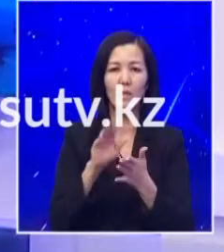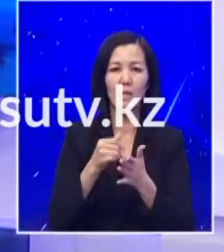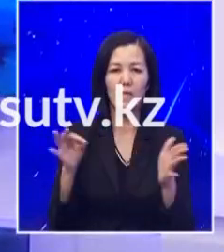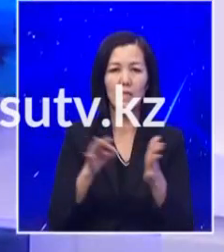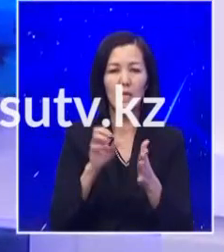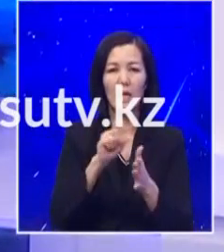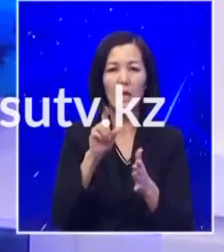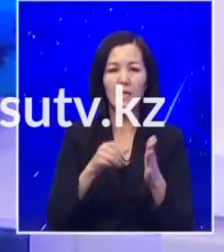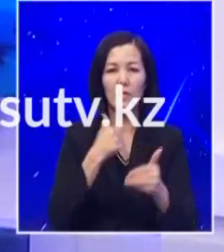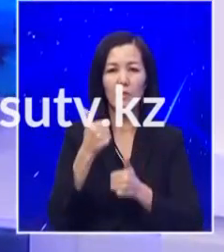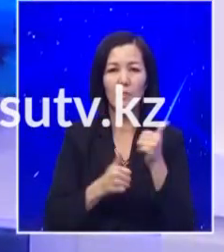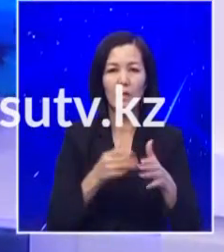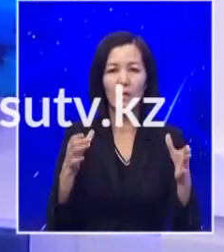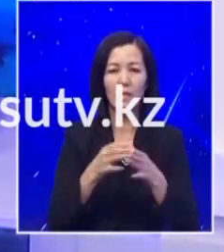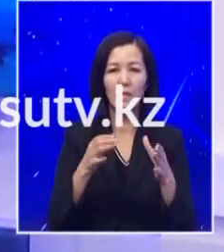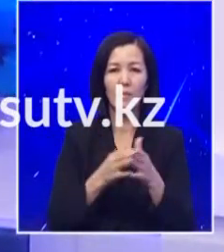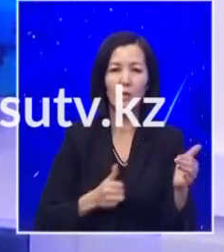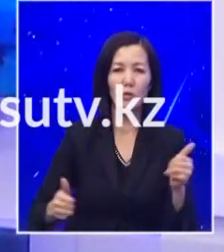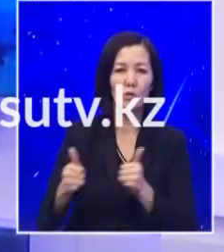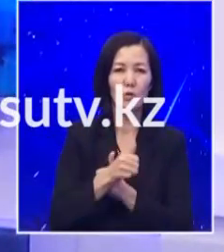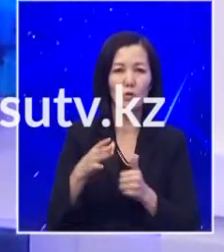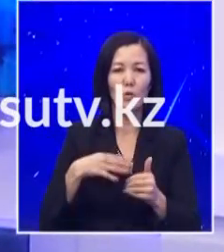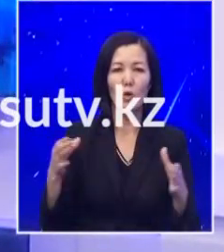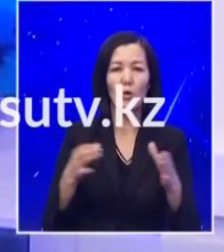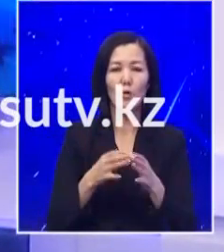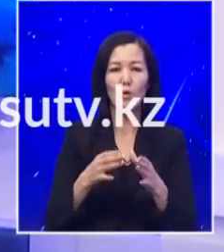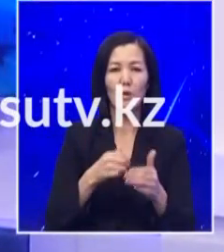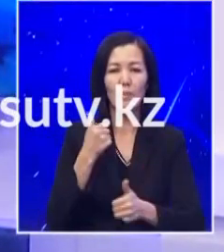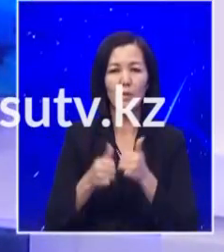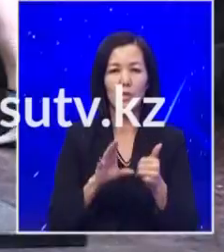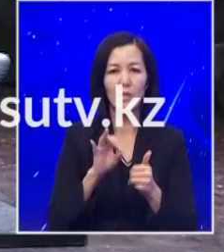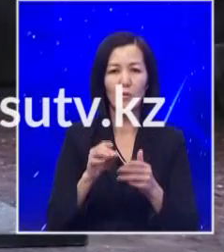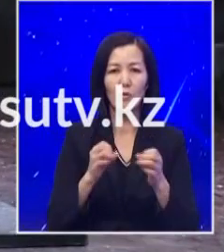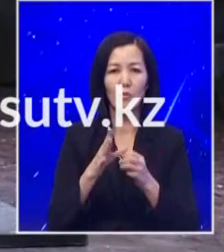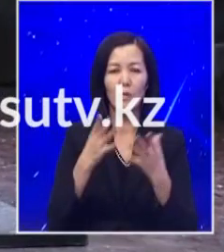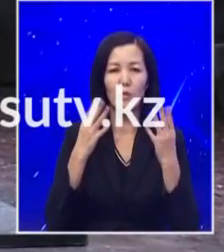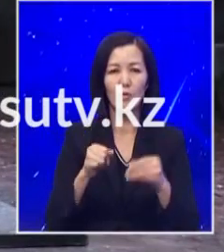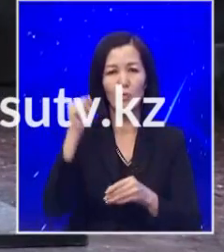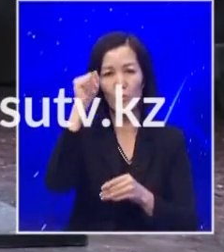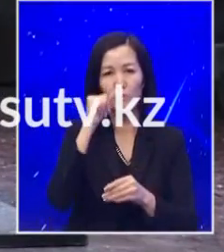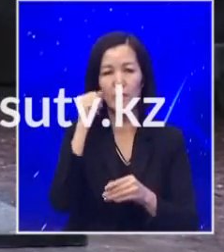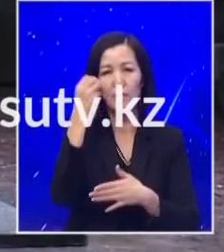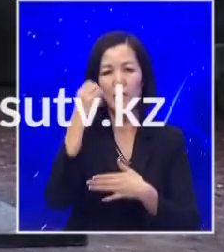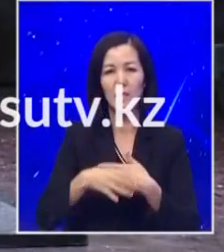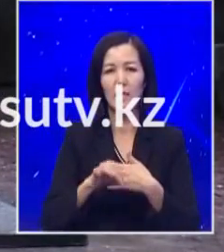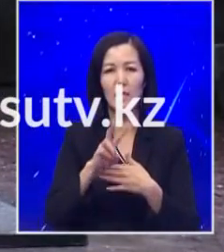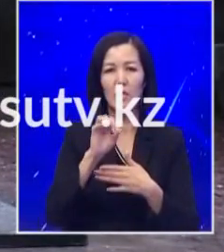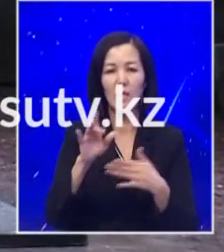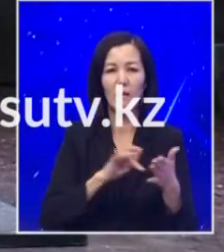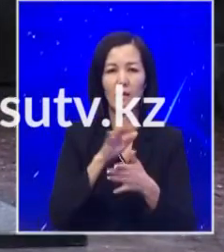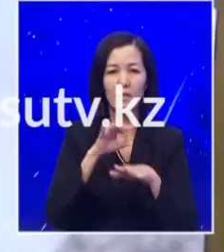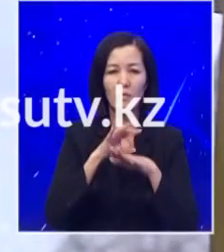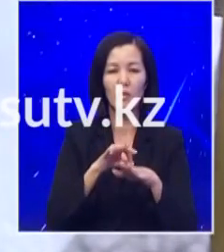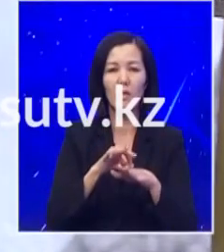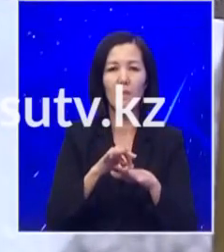Негізгі мақсат Азия чемпионатына командалық есепте жүлдегер атану. Құрлық біріншілігінің сәуірдің 15 күні Өзбекстан астанасы Ташкент